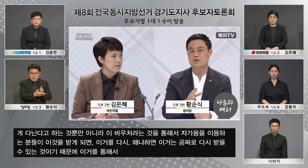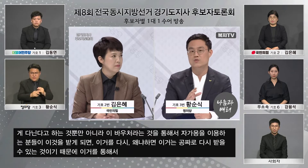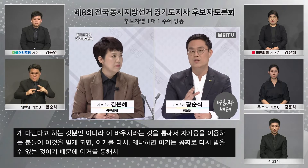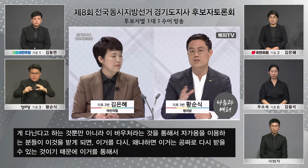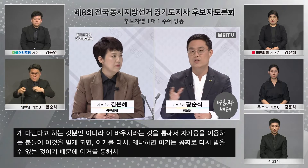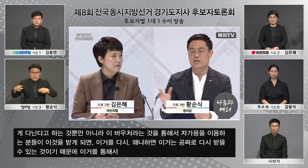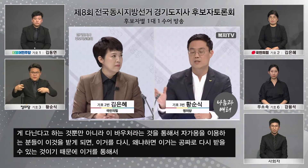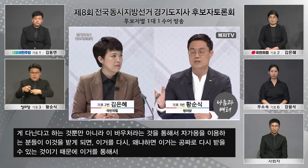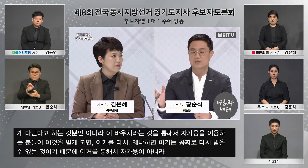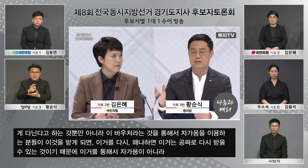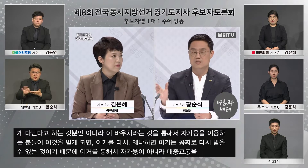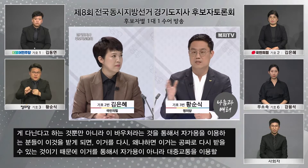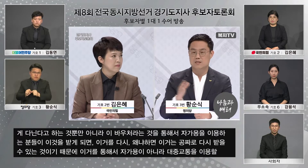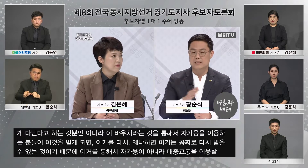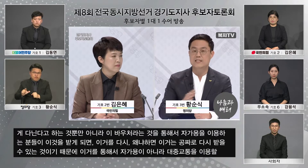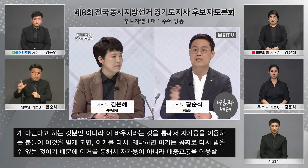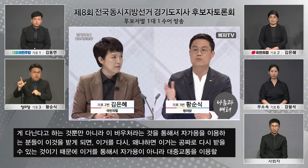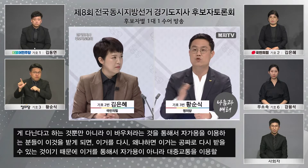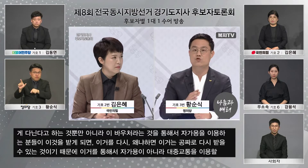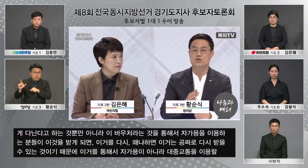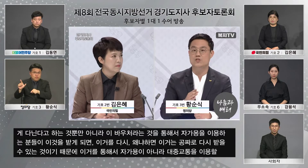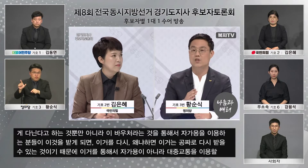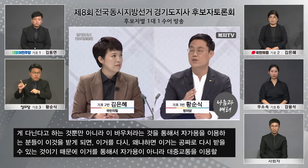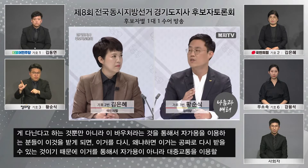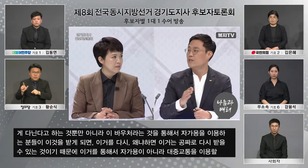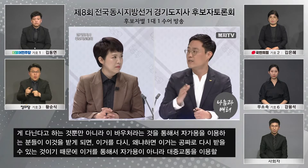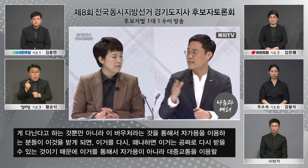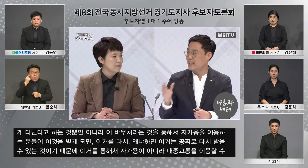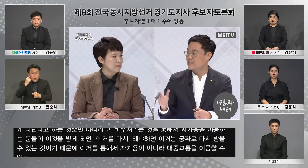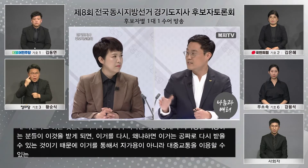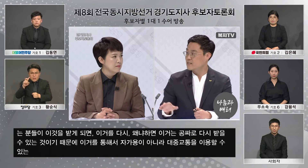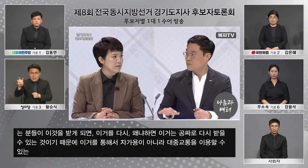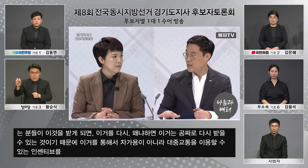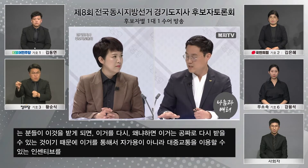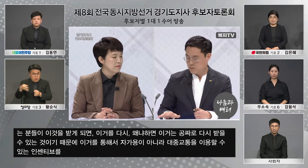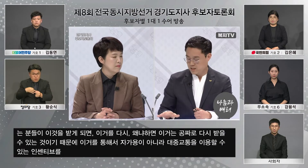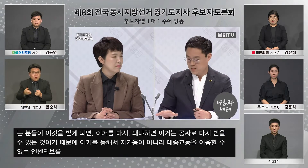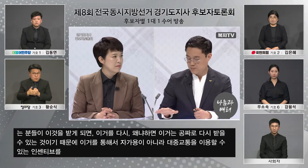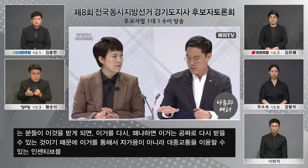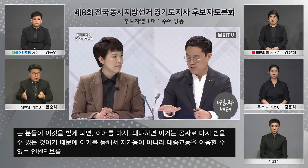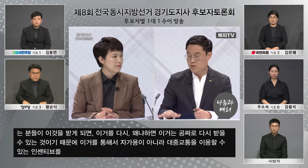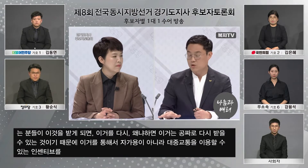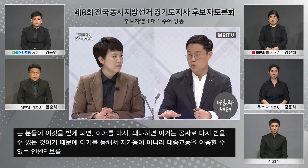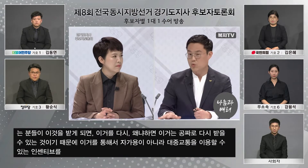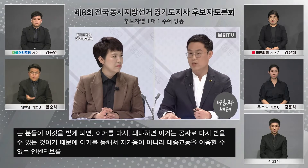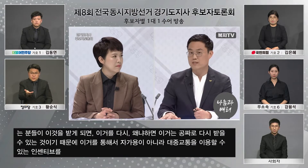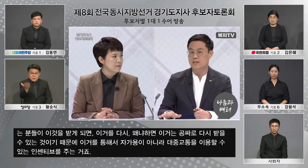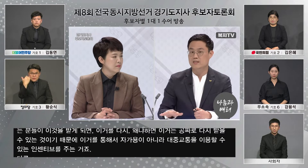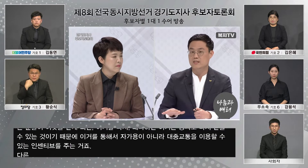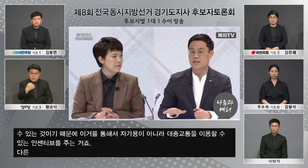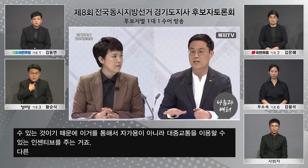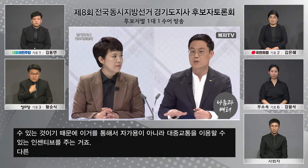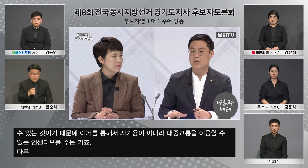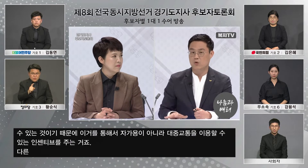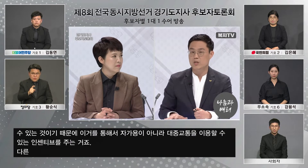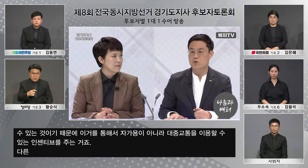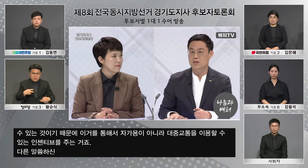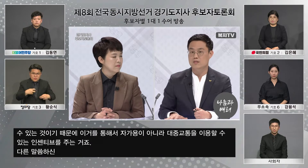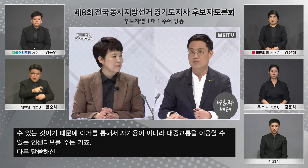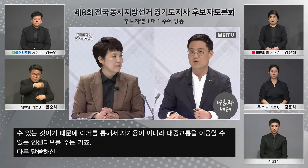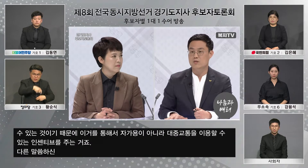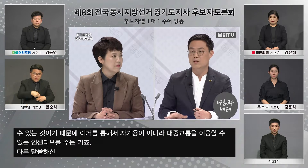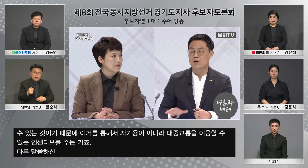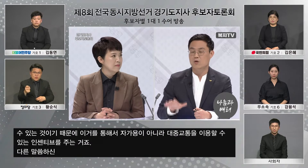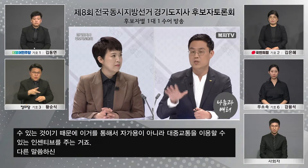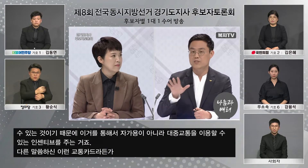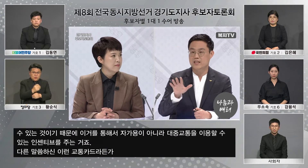대중교통을 이용할 수 있는 인센티브를 주는 거죠. 그러니까 다른 말씀하신 이런 교통카드라든가 정기권